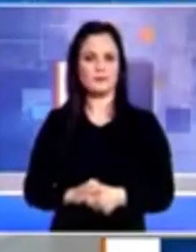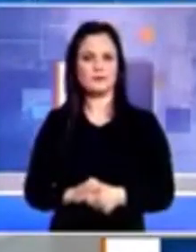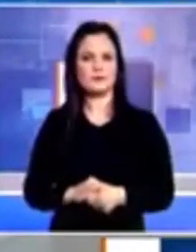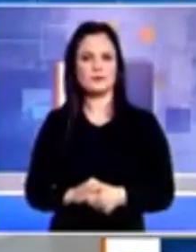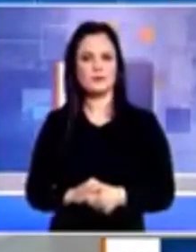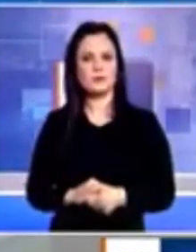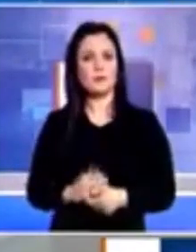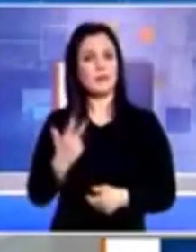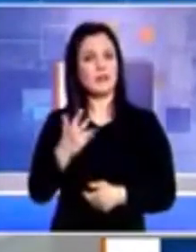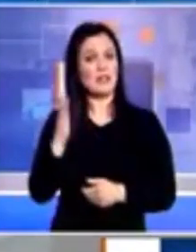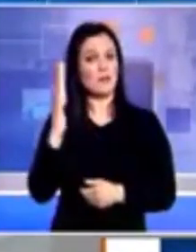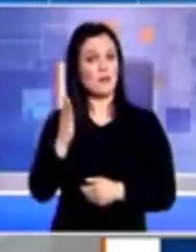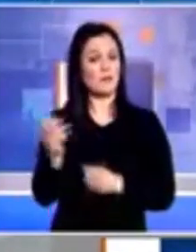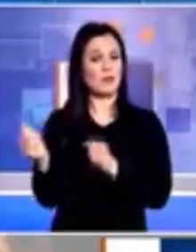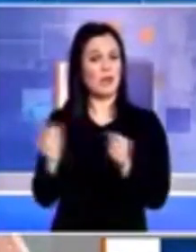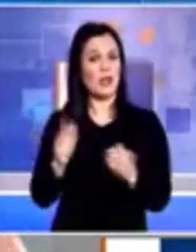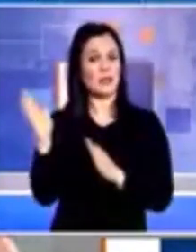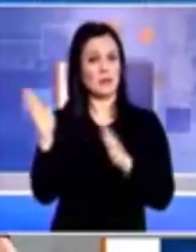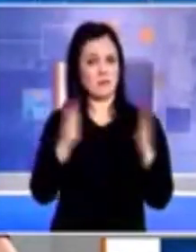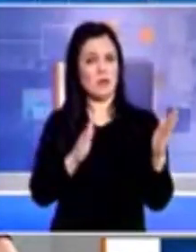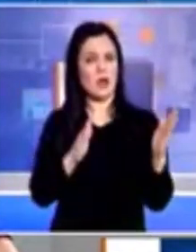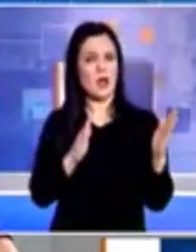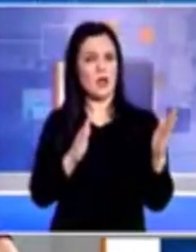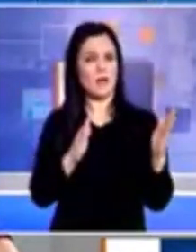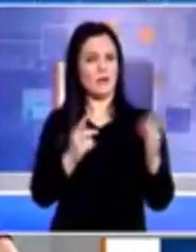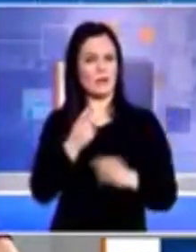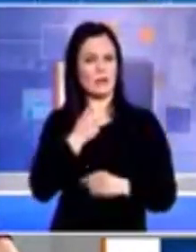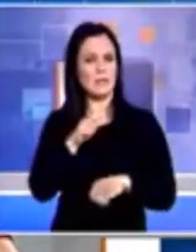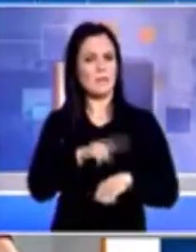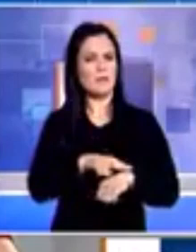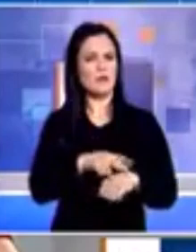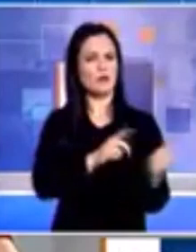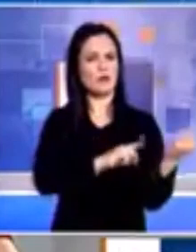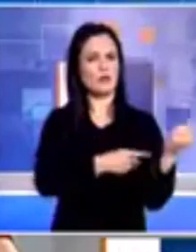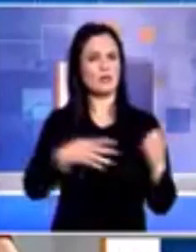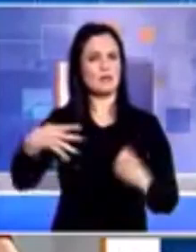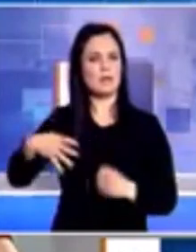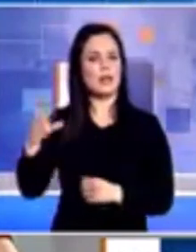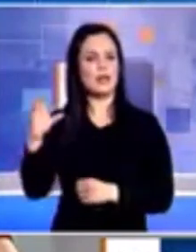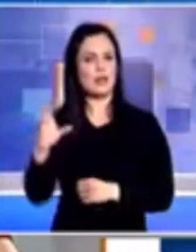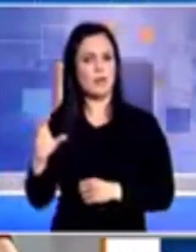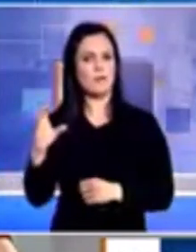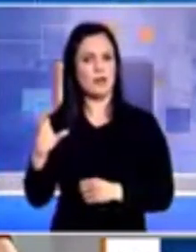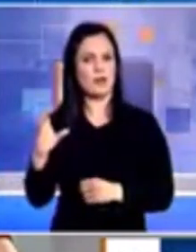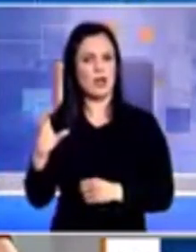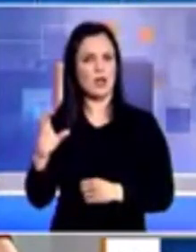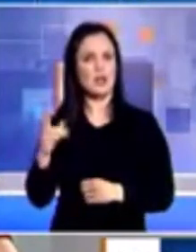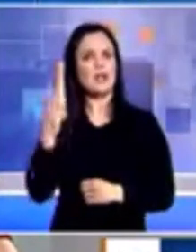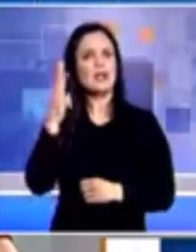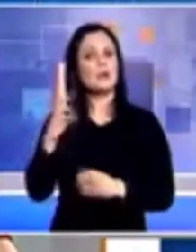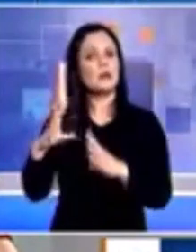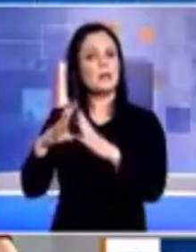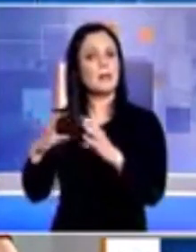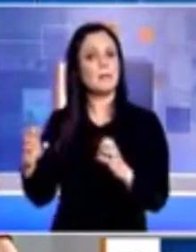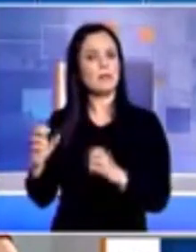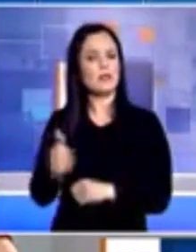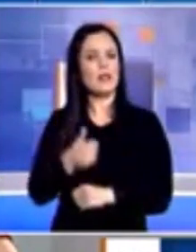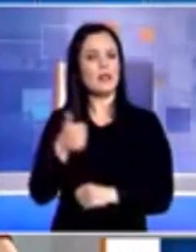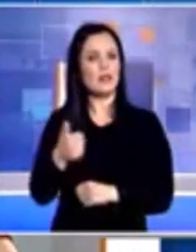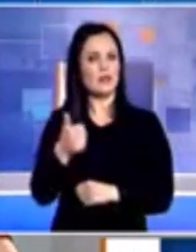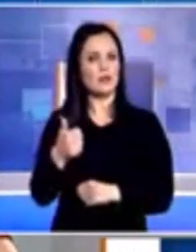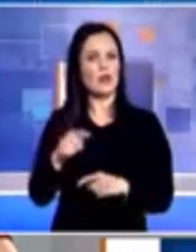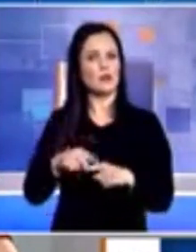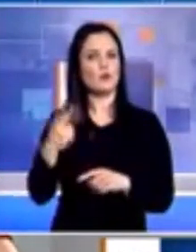tre interdittive Antimafia sono state emesse dal prefetto di Potenza Michele Campanaro nei confronti di un'impresa individuale